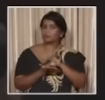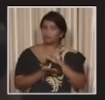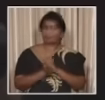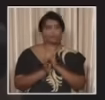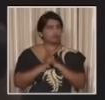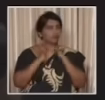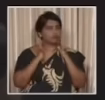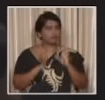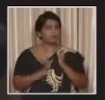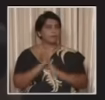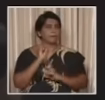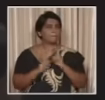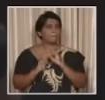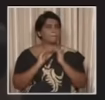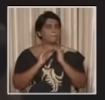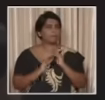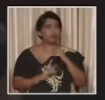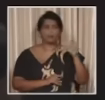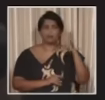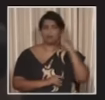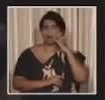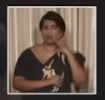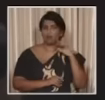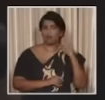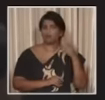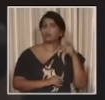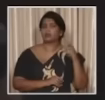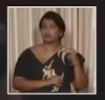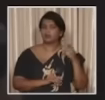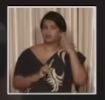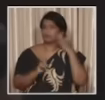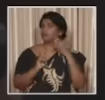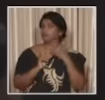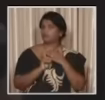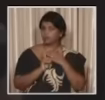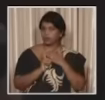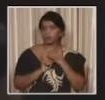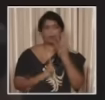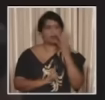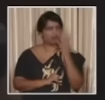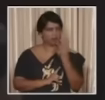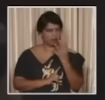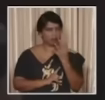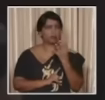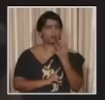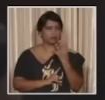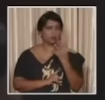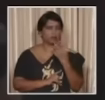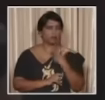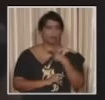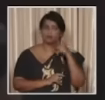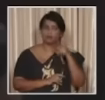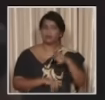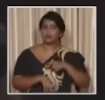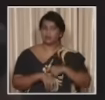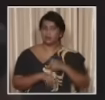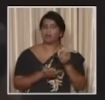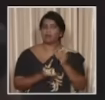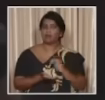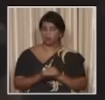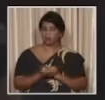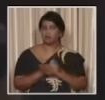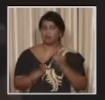දේවල් අමාත්‍යංශයට අමතක වෙලා තියෙනවා. මෙන්න මේ කාරණා හතර මං තුන ඔබතුමාට මේ වෙලාවේ මම නැවත